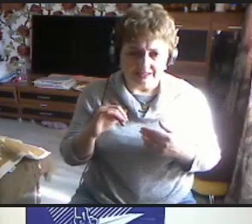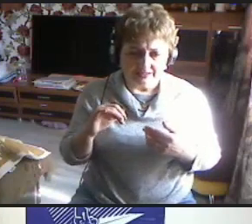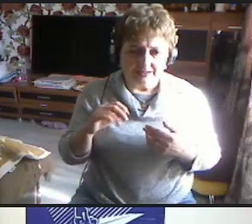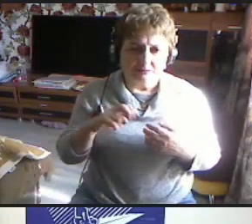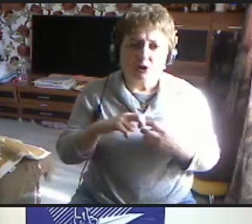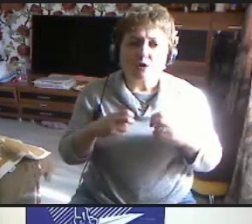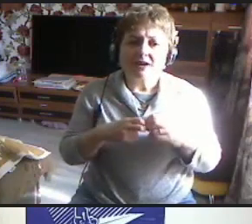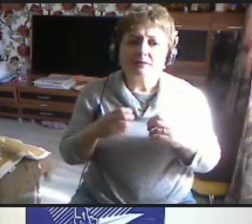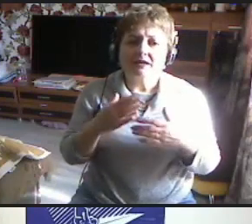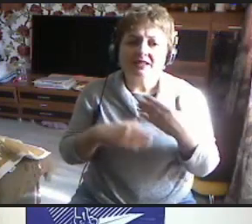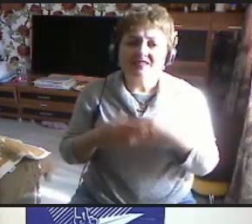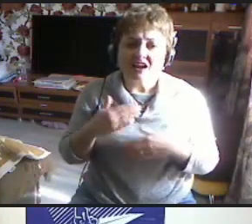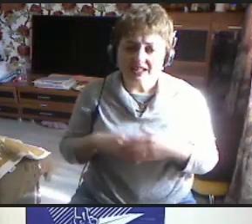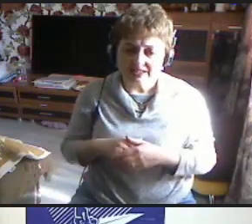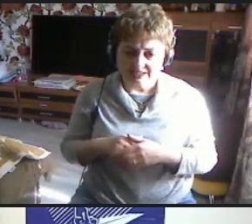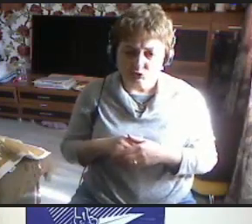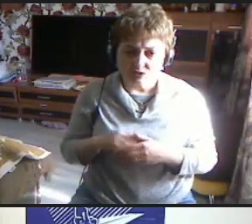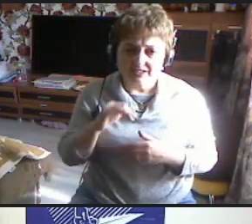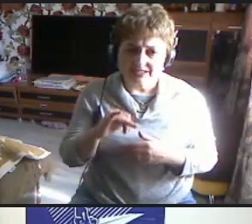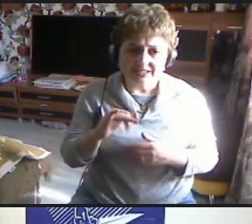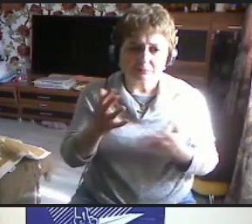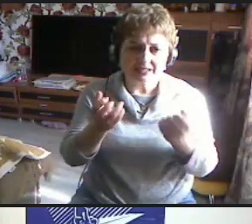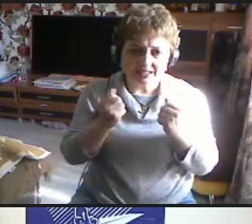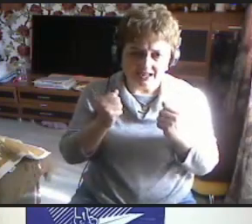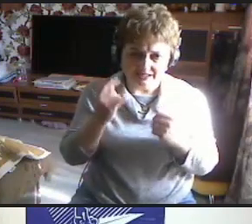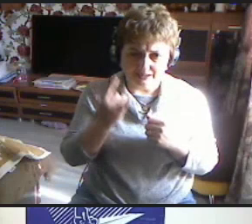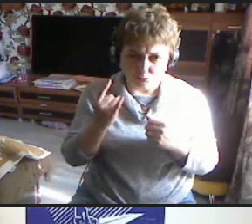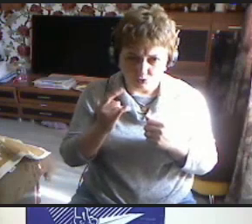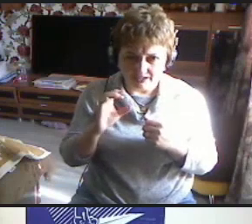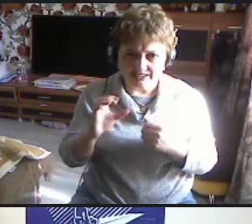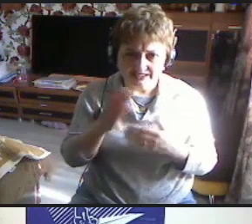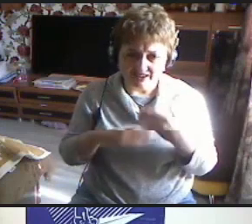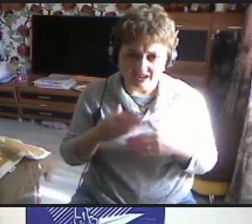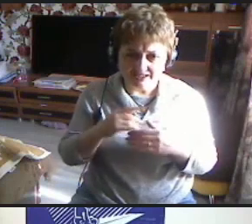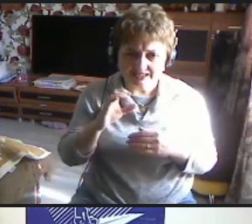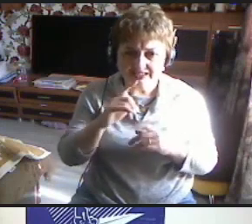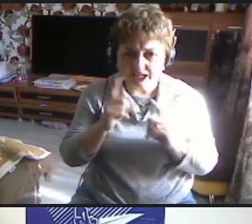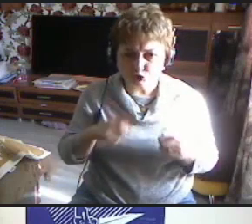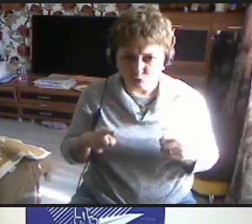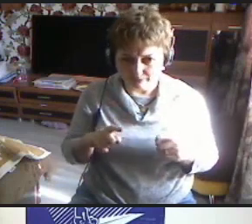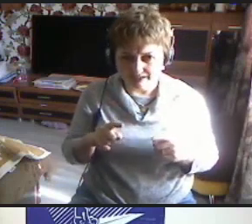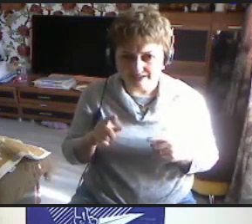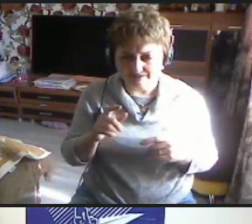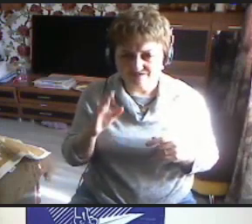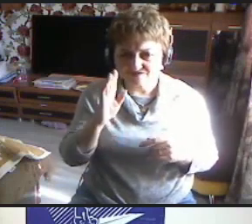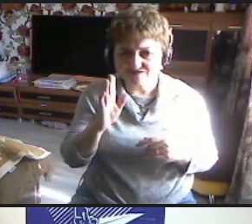инвалидности, и к принятию ребенка с инвалидностью и с особенностью в школьный коллектив,